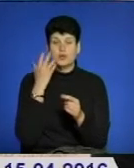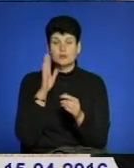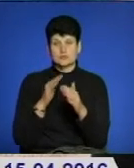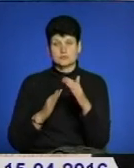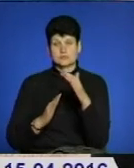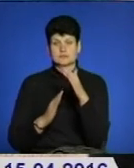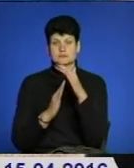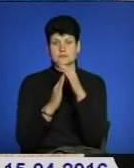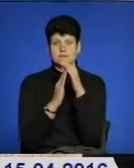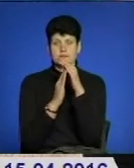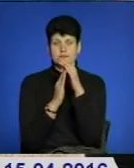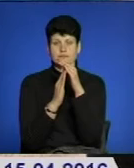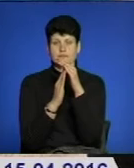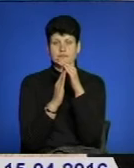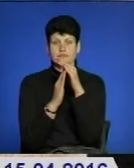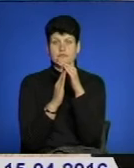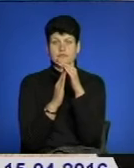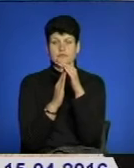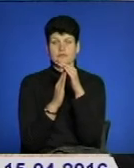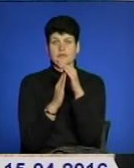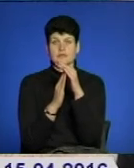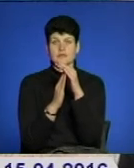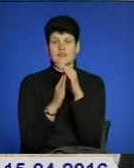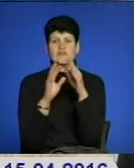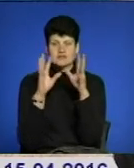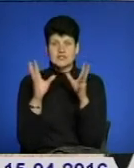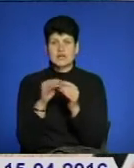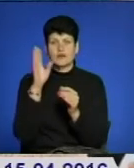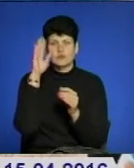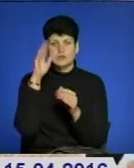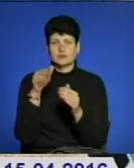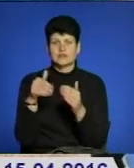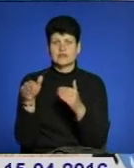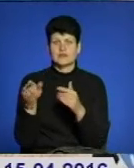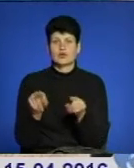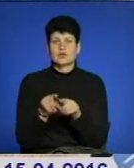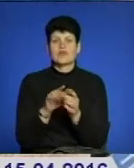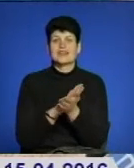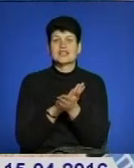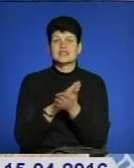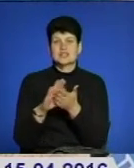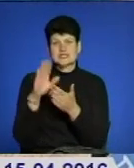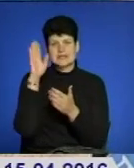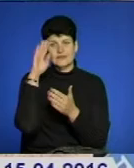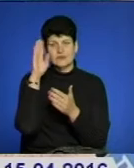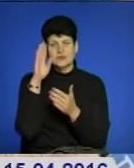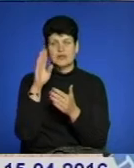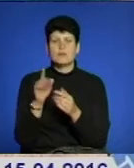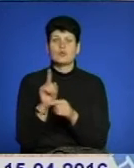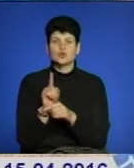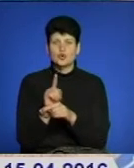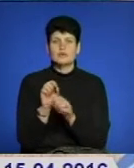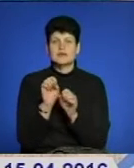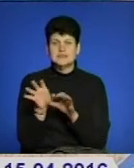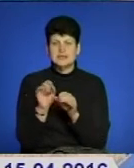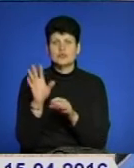досягнута максимальна їхня допустима концентрація, взагалі вода піде на виході як чиста водопровідна на вигляд вода. По певним нормам скиду